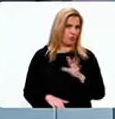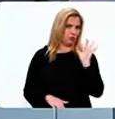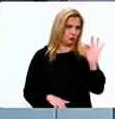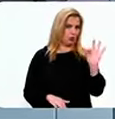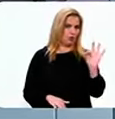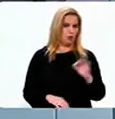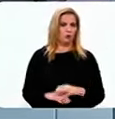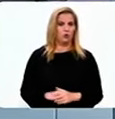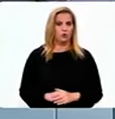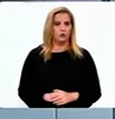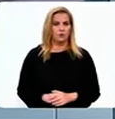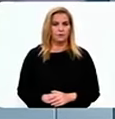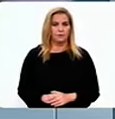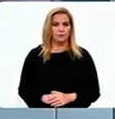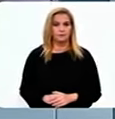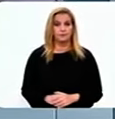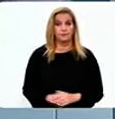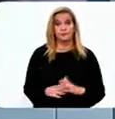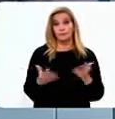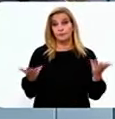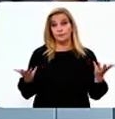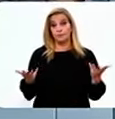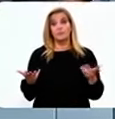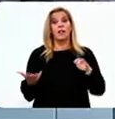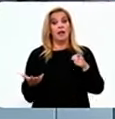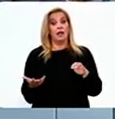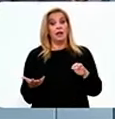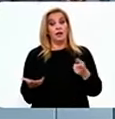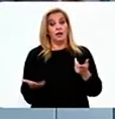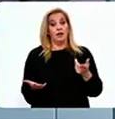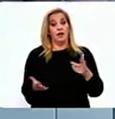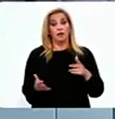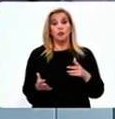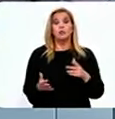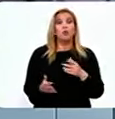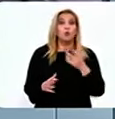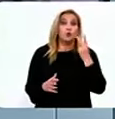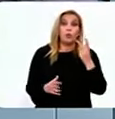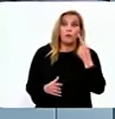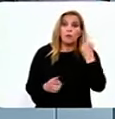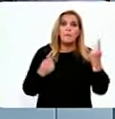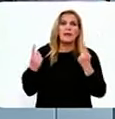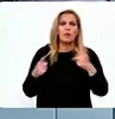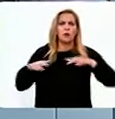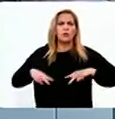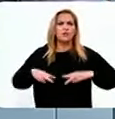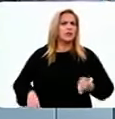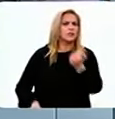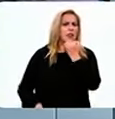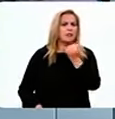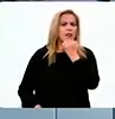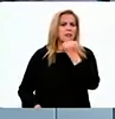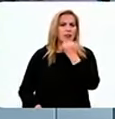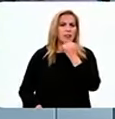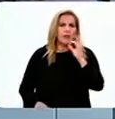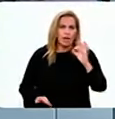Ναι, οι συνθήκες όμως, Σταύρο μου, είναι όχι, οι σοβαρές. Λέω σε αυτή την κουβέντα ότι η κυβέρνηση έχει κάνει τόσα στραβά που θα έπρεπε η αντιπολίτευση